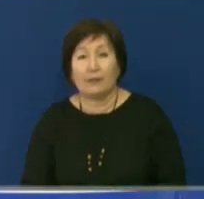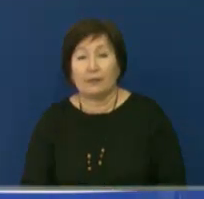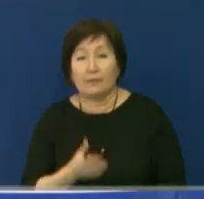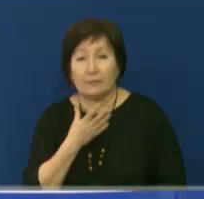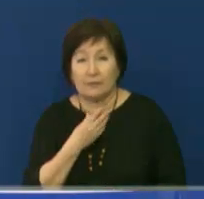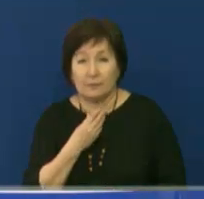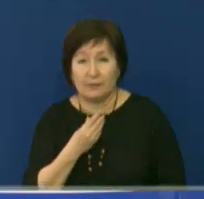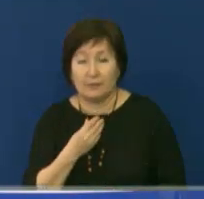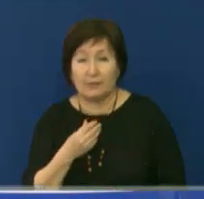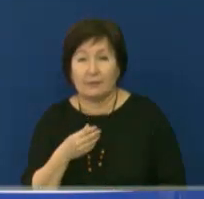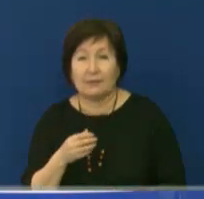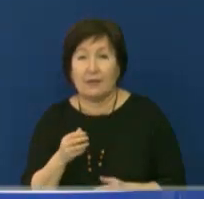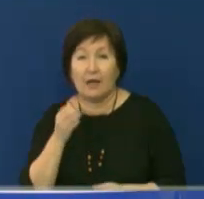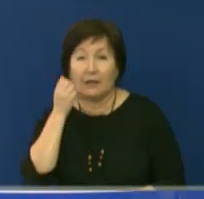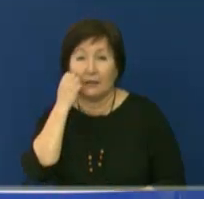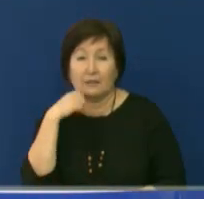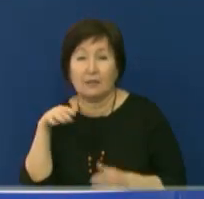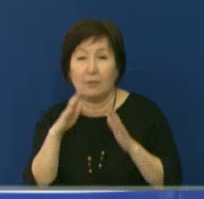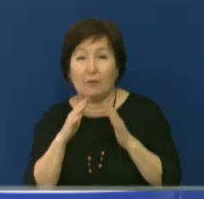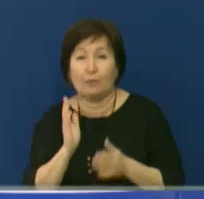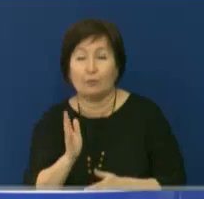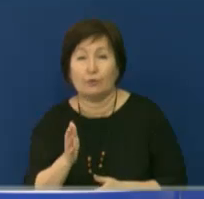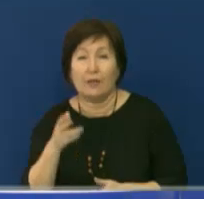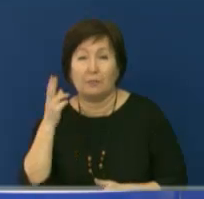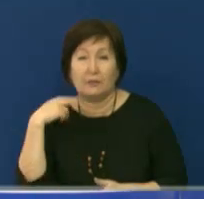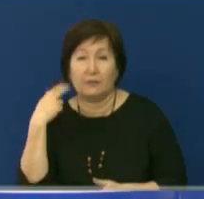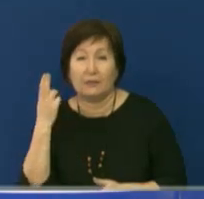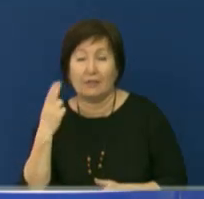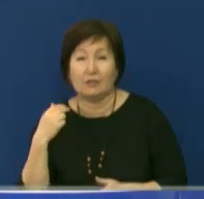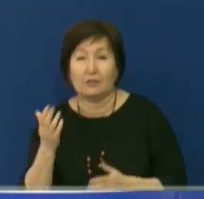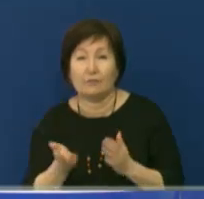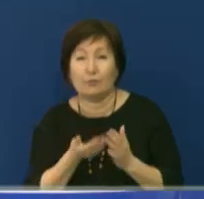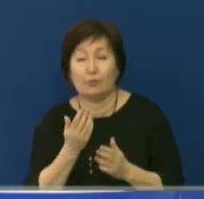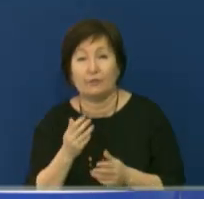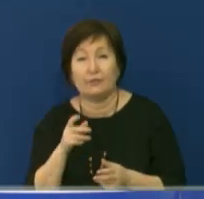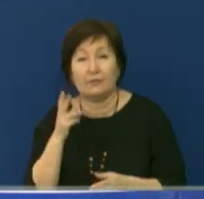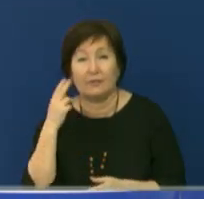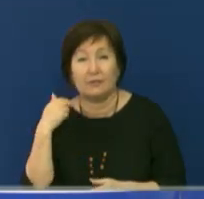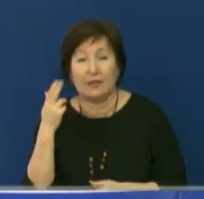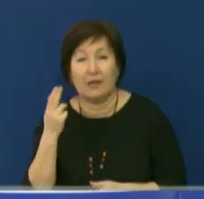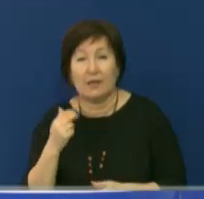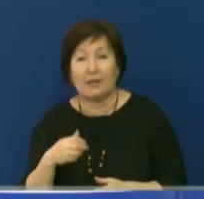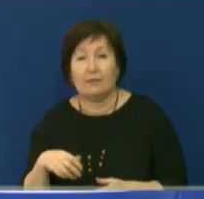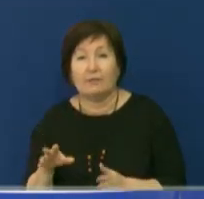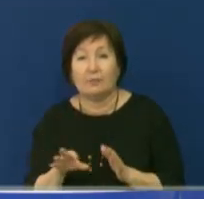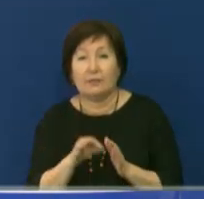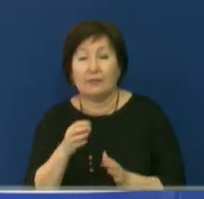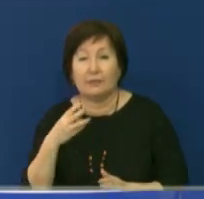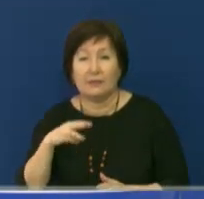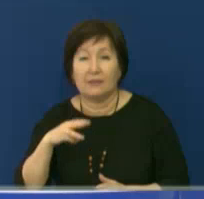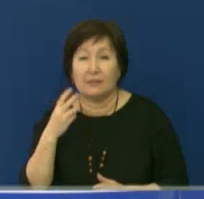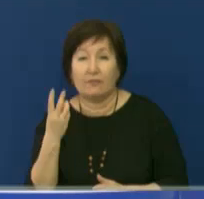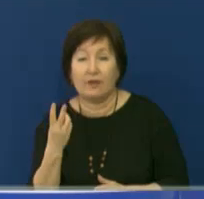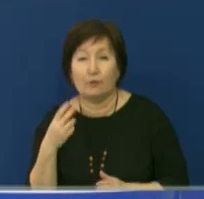Семейде ескі үйлердің сырты боялмақ. Қаланың сәулеттік келбетін жақсарту мақсатында бастапқы кезеңде 32 үй таңдалды. Қала